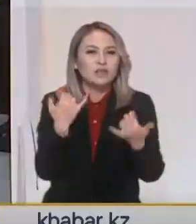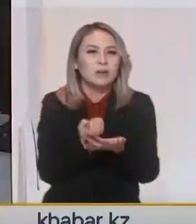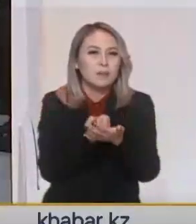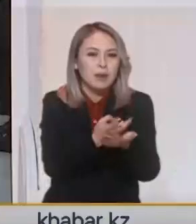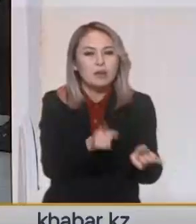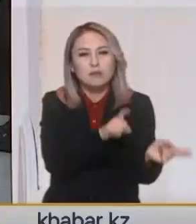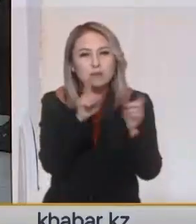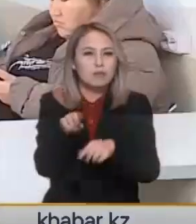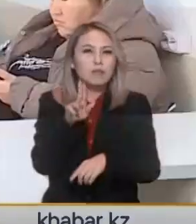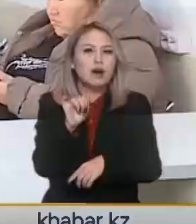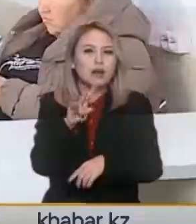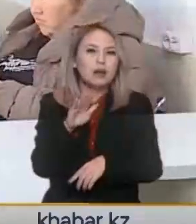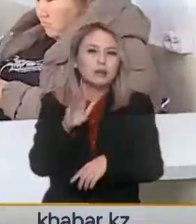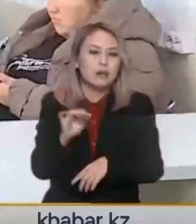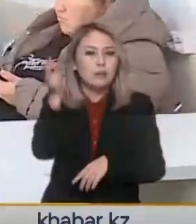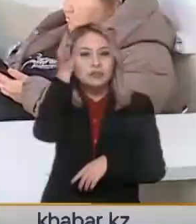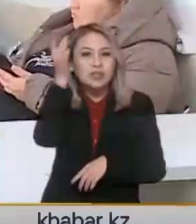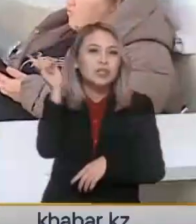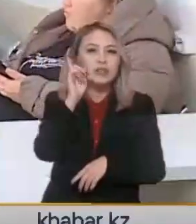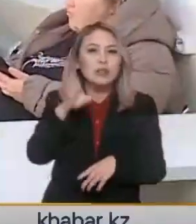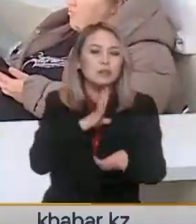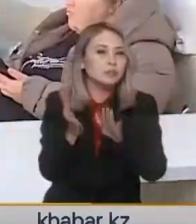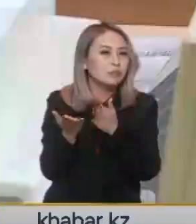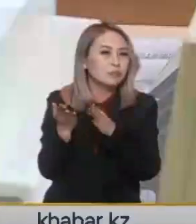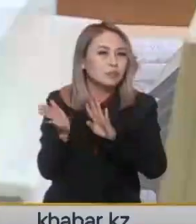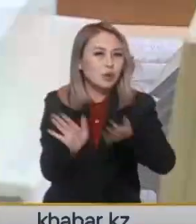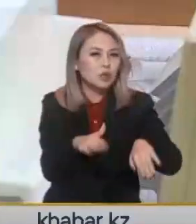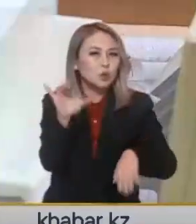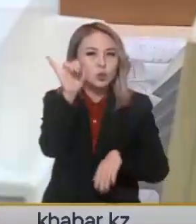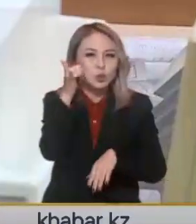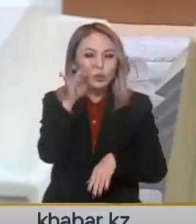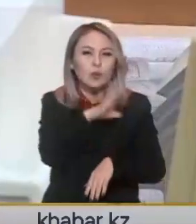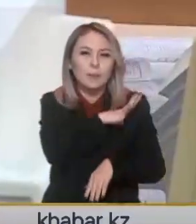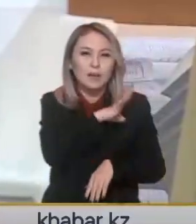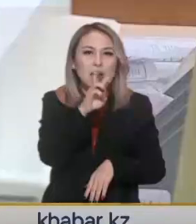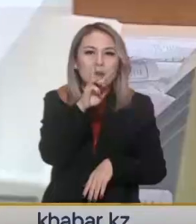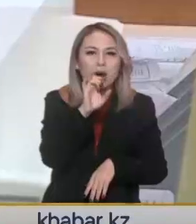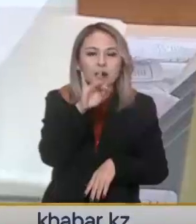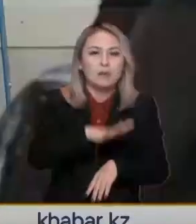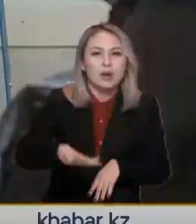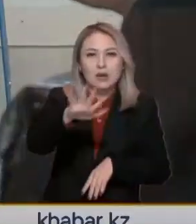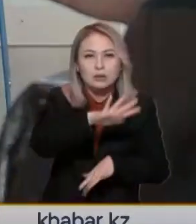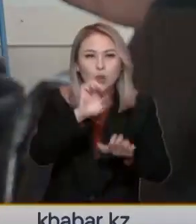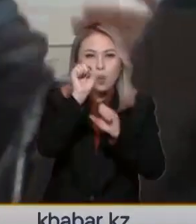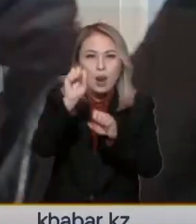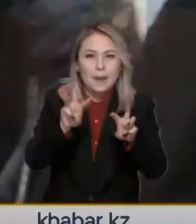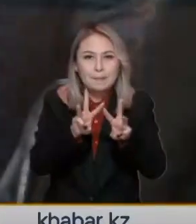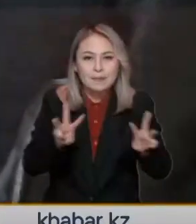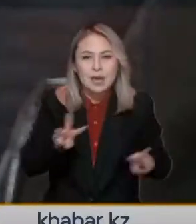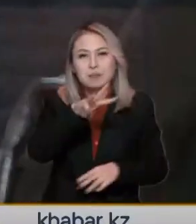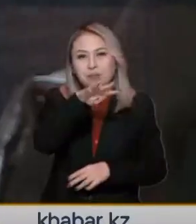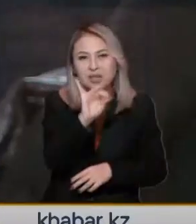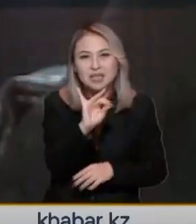бөлімінен палатаға ауыстырылды. Естеріңізге сала кетсек, өткен сенбі күні Мәртөк ауданының Сарыарқа ауылы маңында қорғаныс министрлігіне